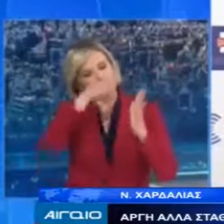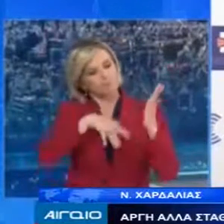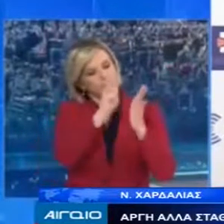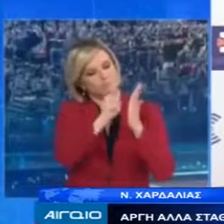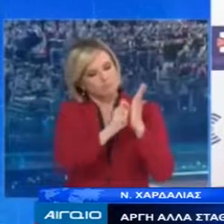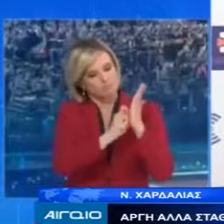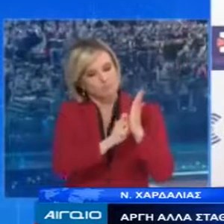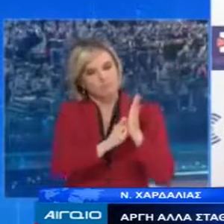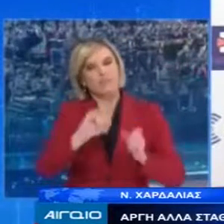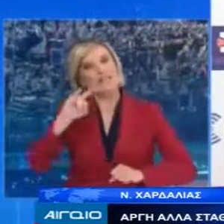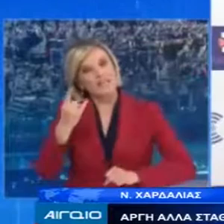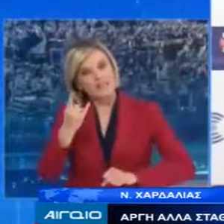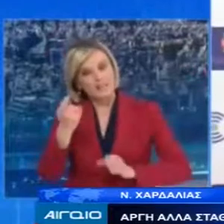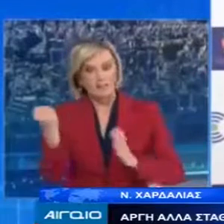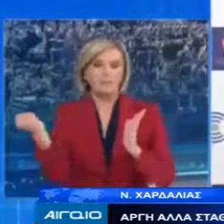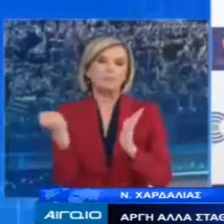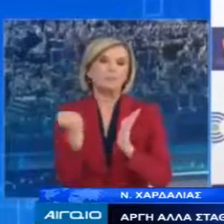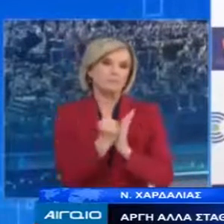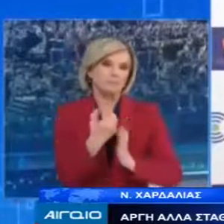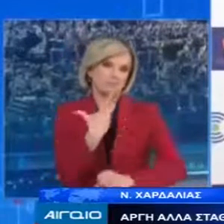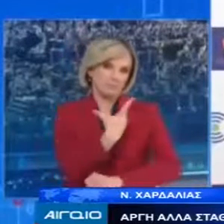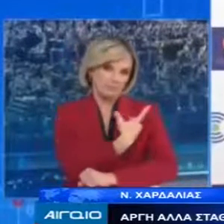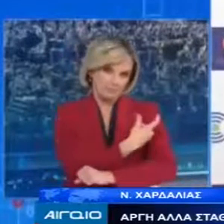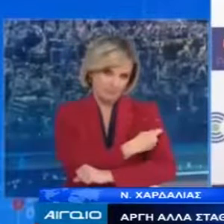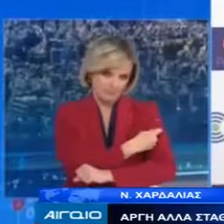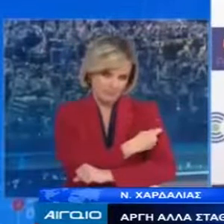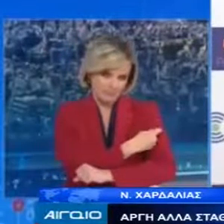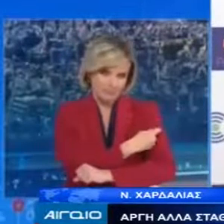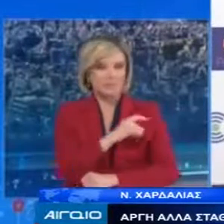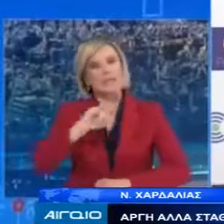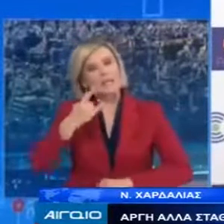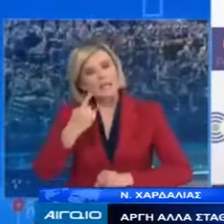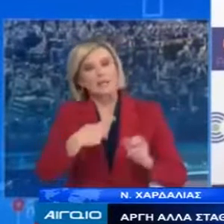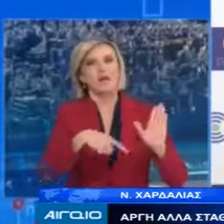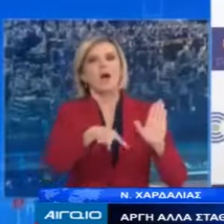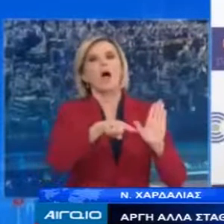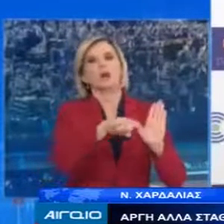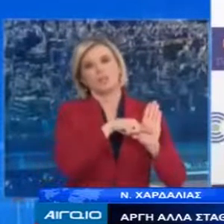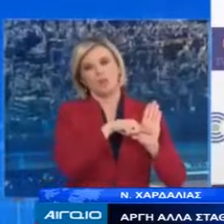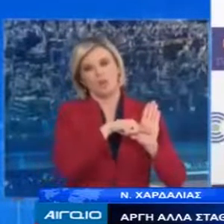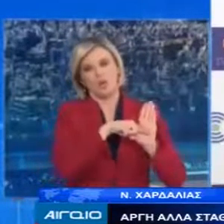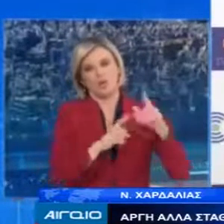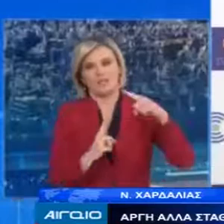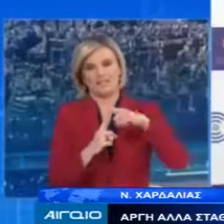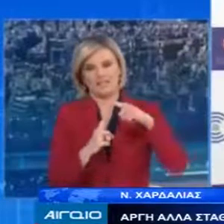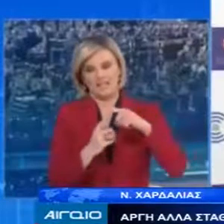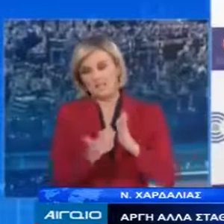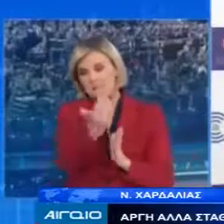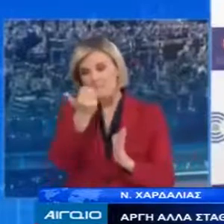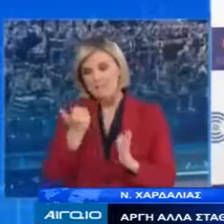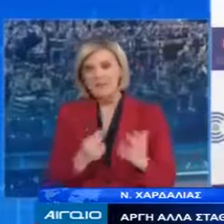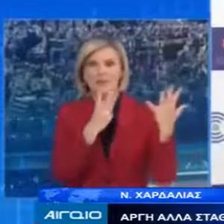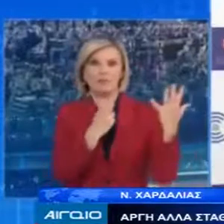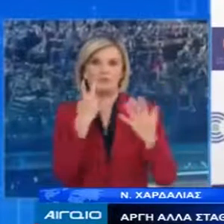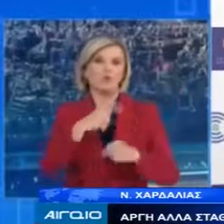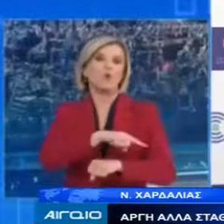πιστοποιητικό εμβολιασμού 14 ημέρες μετά την ολοκλήρωσή του, είτε αρνητικό τεστ PCR 72 ωρών που να έχει διενεργηθεί